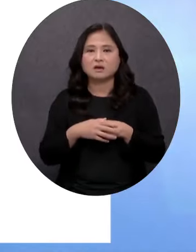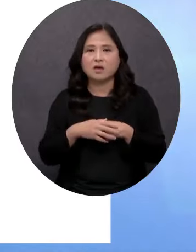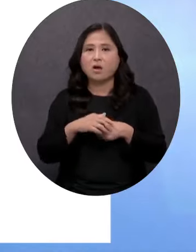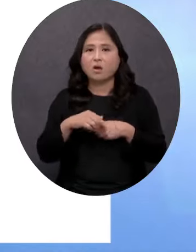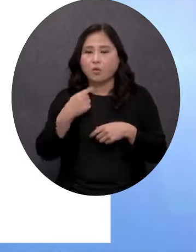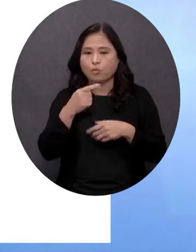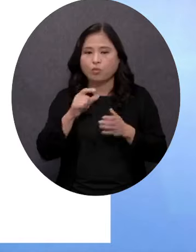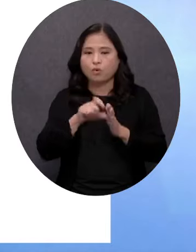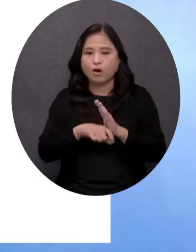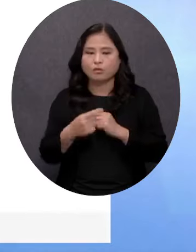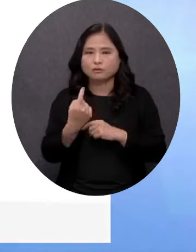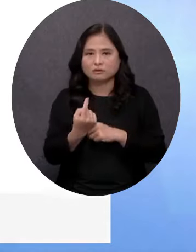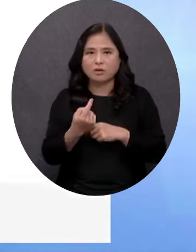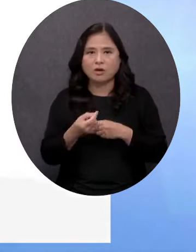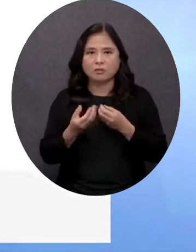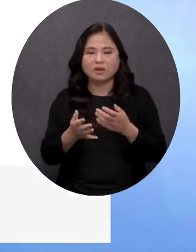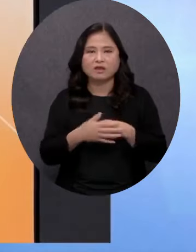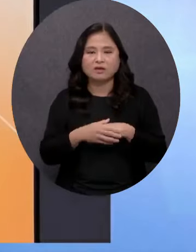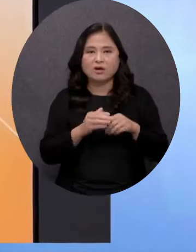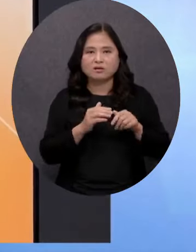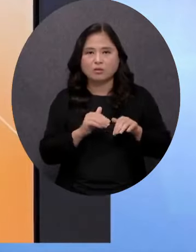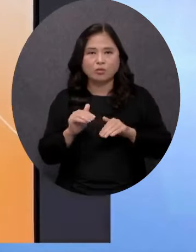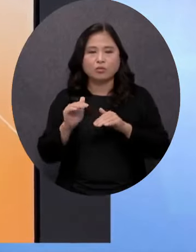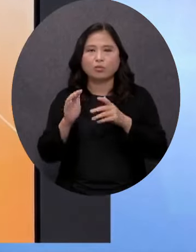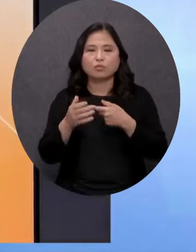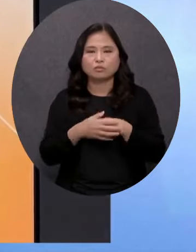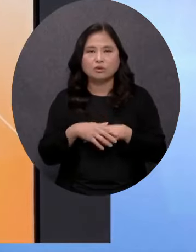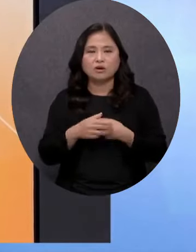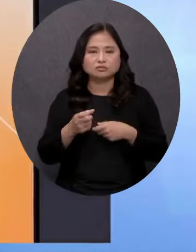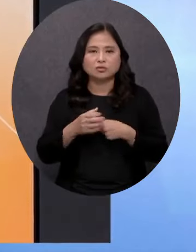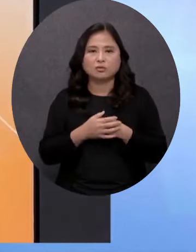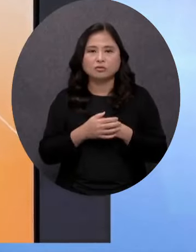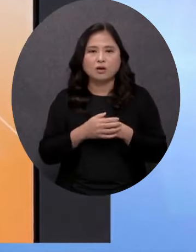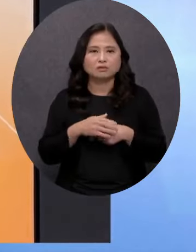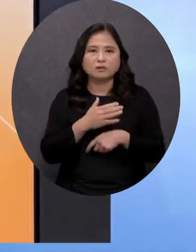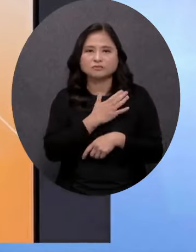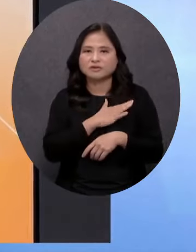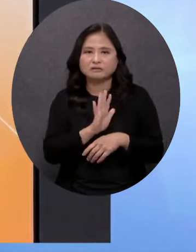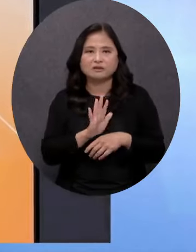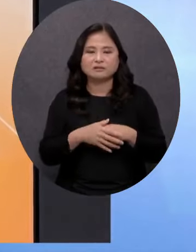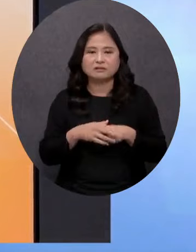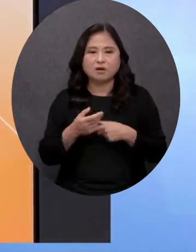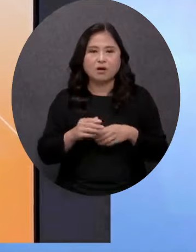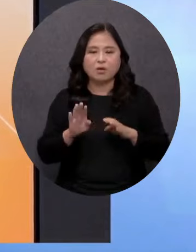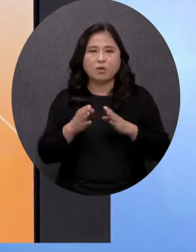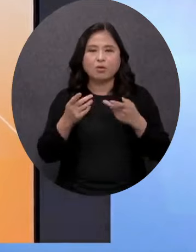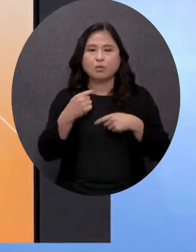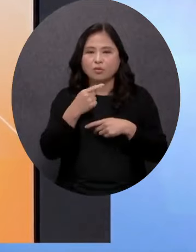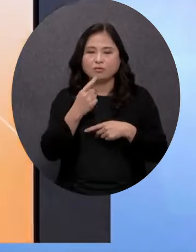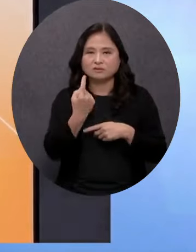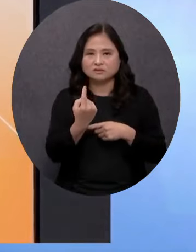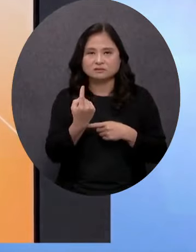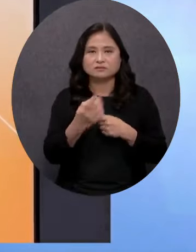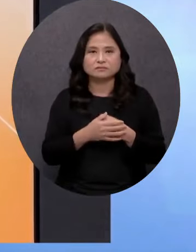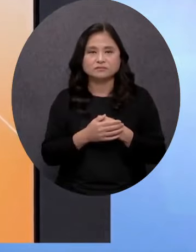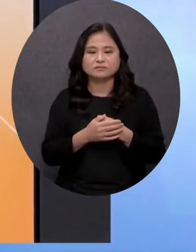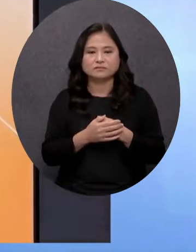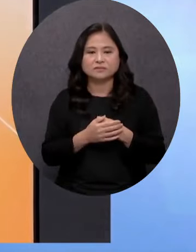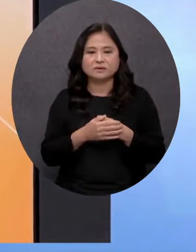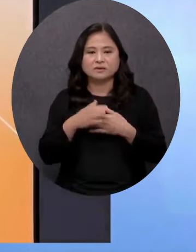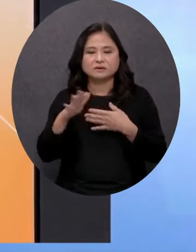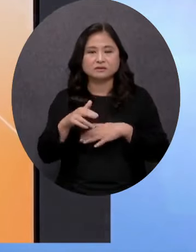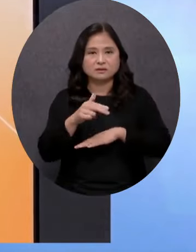个是给你用一世的，他就乜都不用理的了，他开户只是一次的，到他其他的